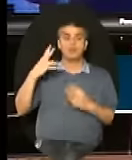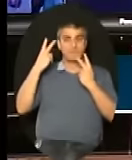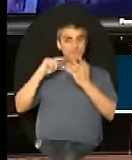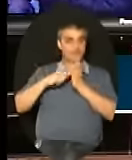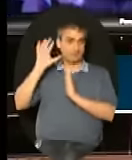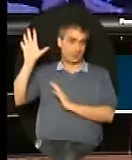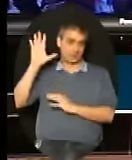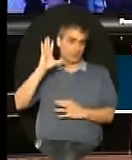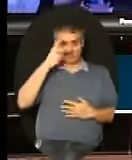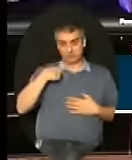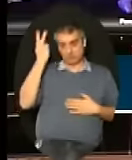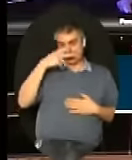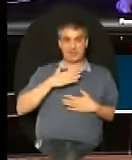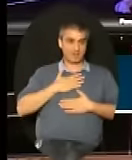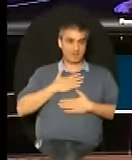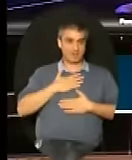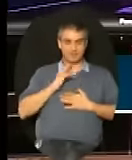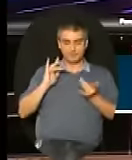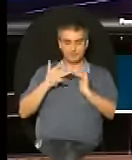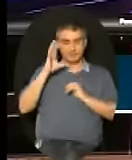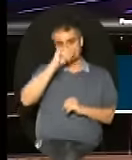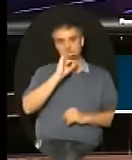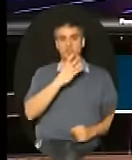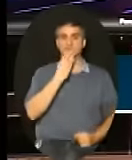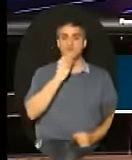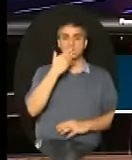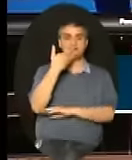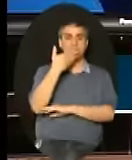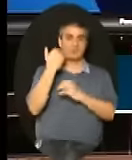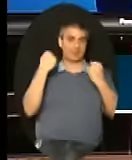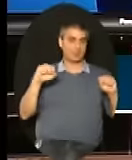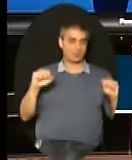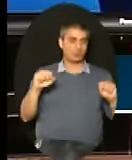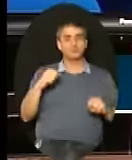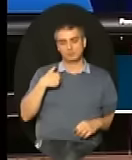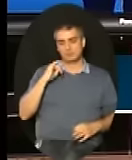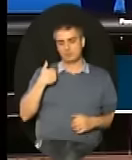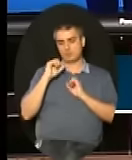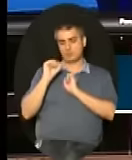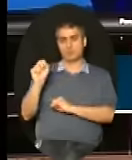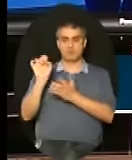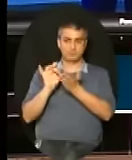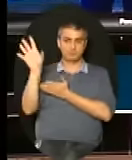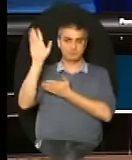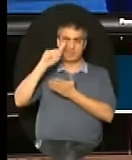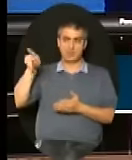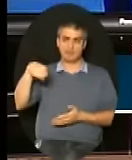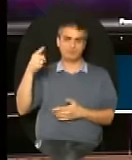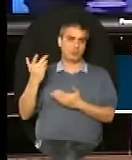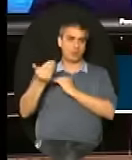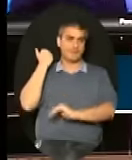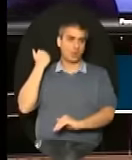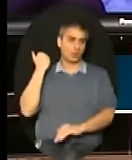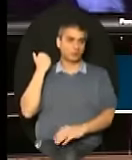שמהותית, על פי הבנתי, מנוגדת לתפיסה של יהודית ודמוקרטית, אני בהחלט תמכתי בפסילה